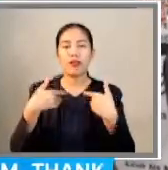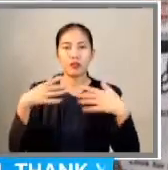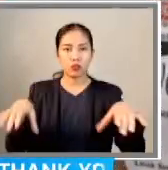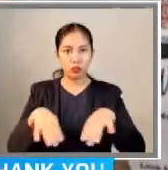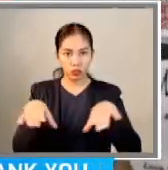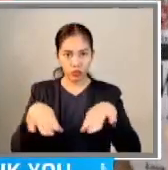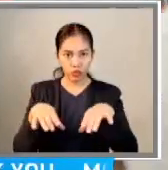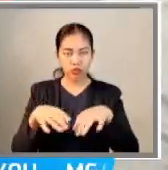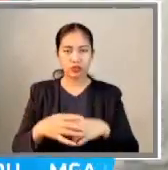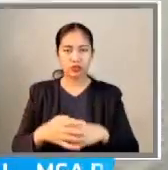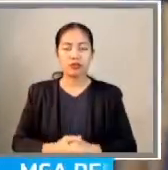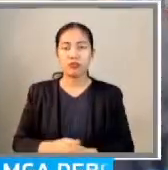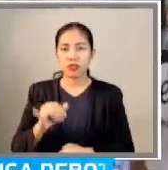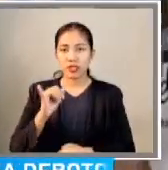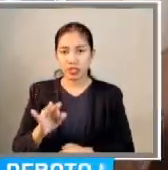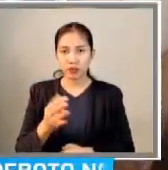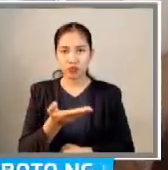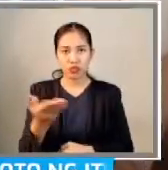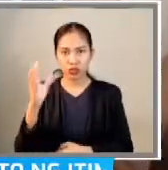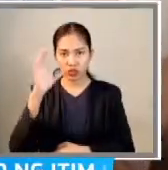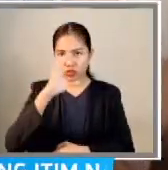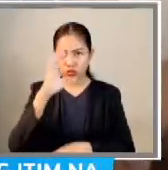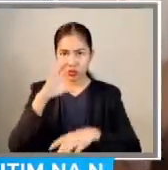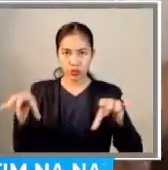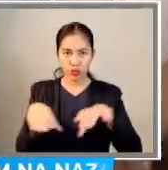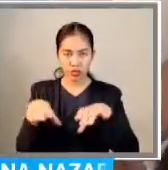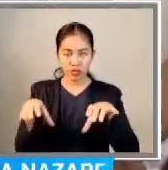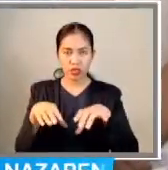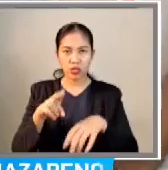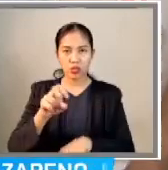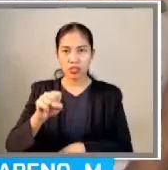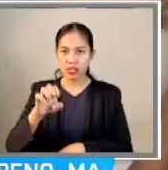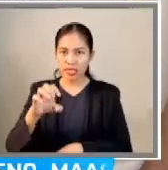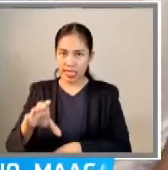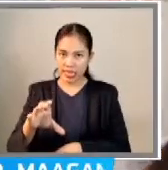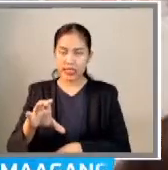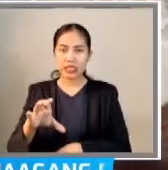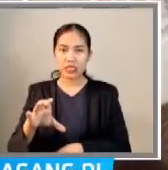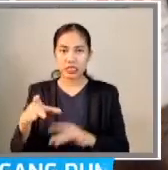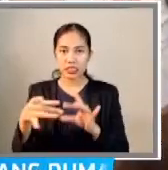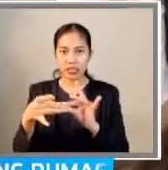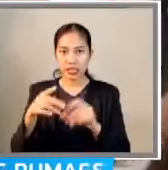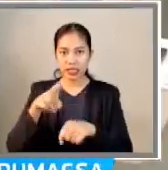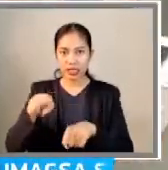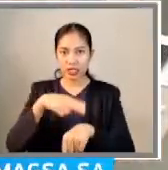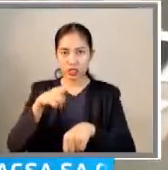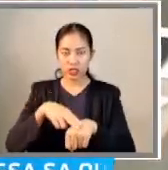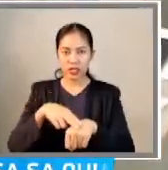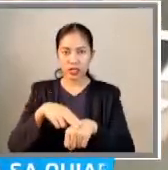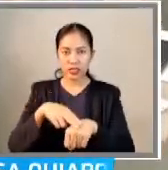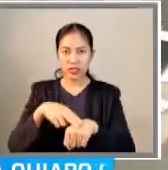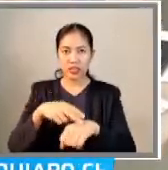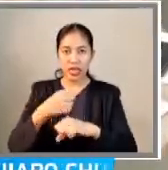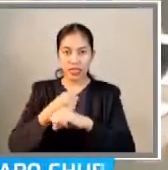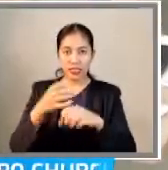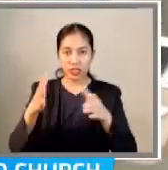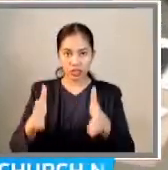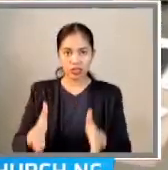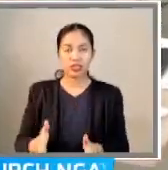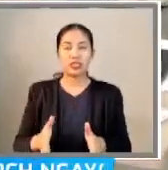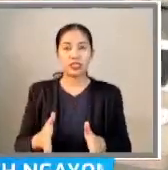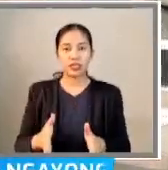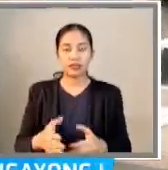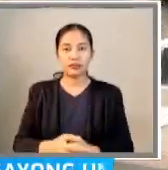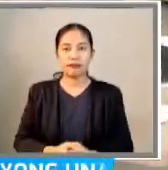mga naghahanap naman ng trabaho, ayon kay Undersecretary Dennis Mapa, National Statistician at Civil Registrar General,